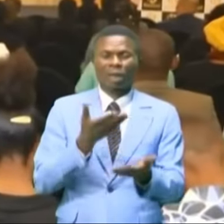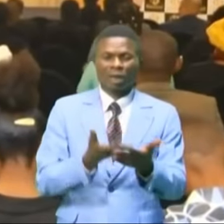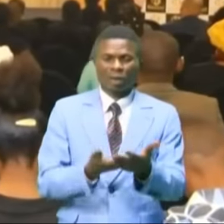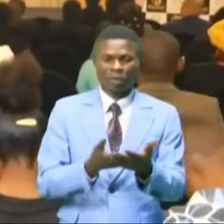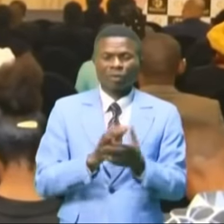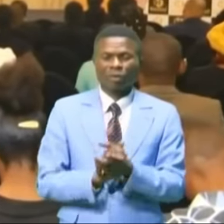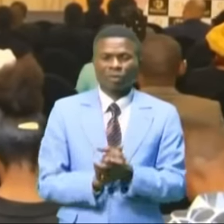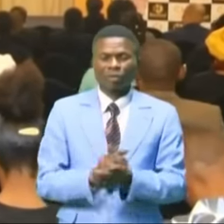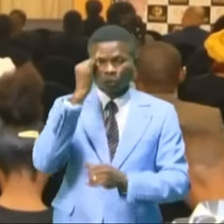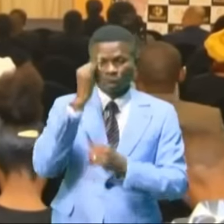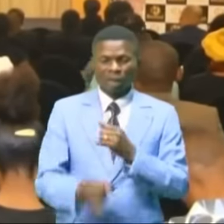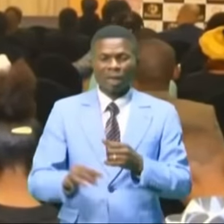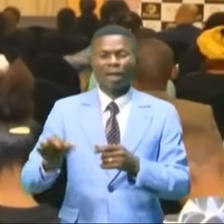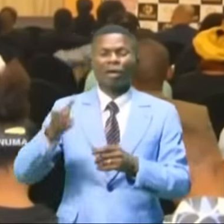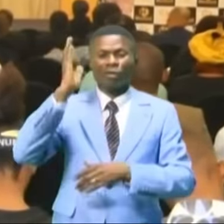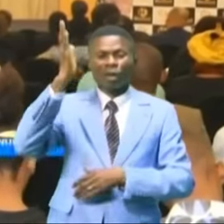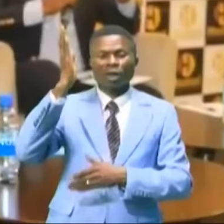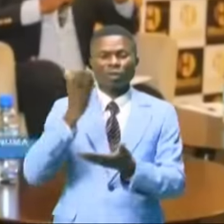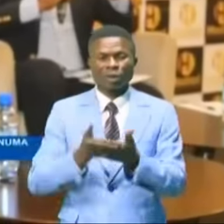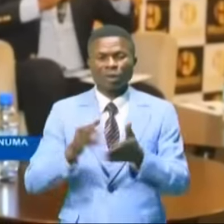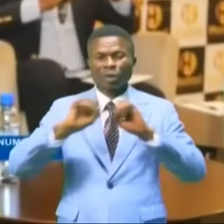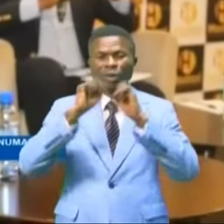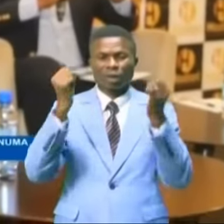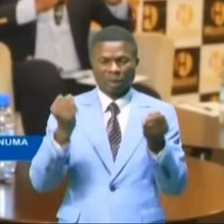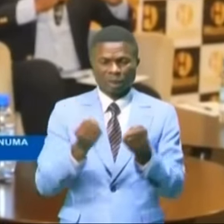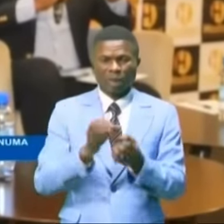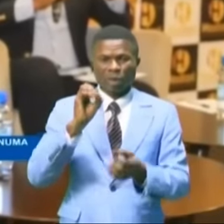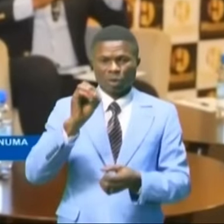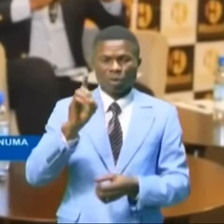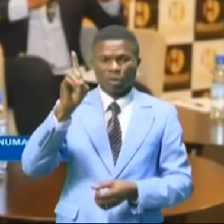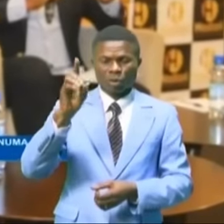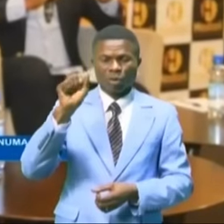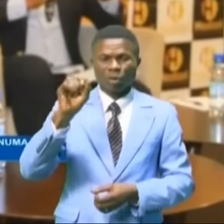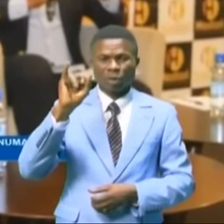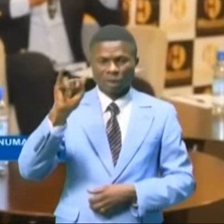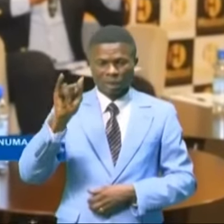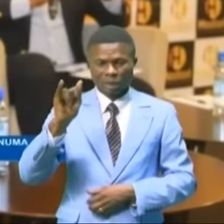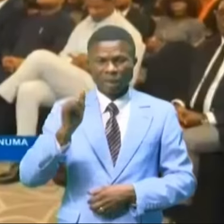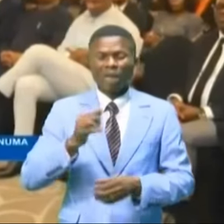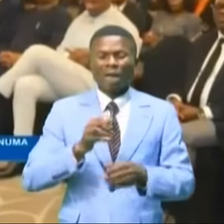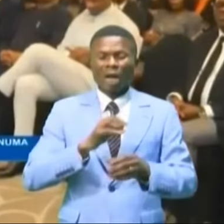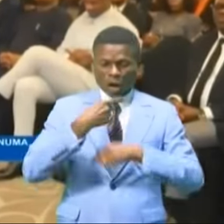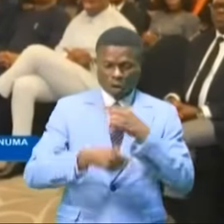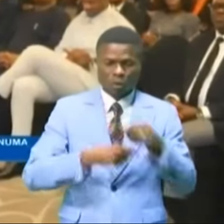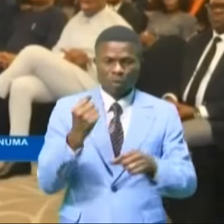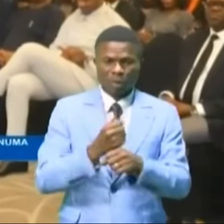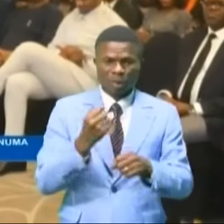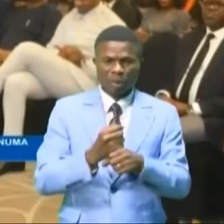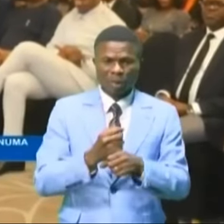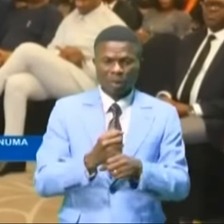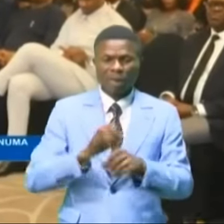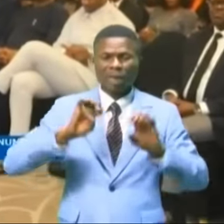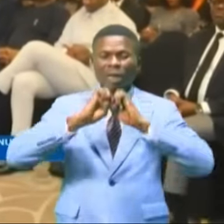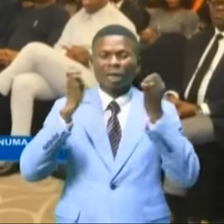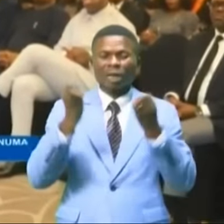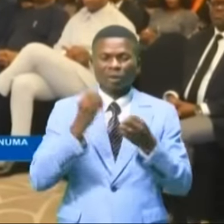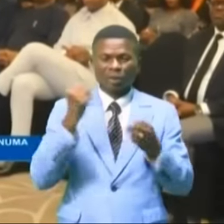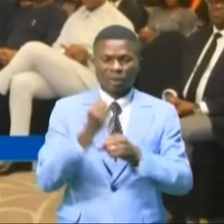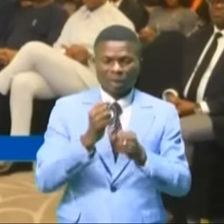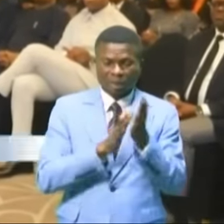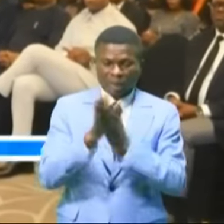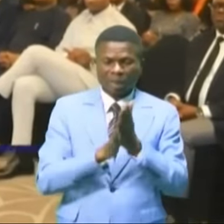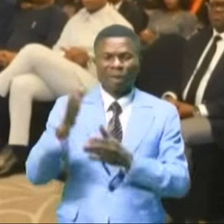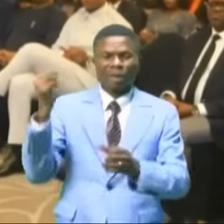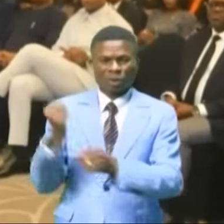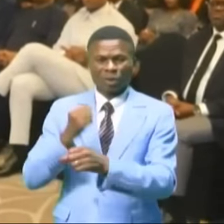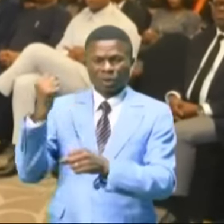professionnels. Au terme de cet échange, la société Odari attend placer les jalons pour un entrepreneuriat axé sur le